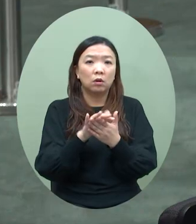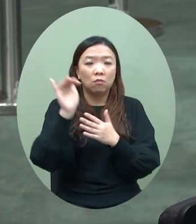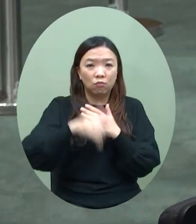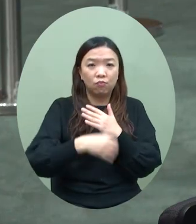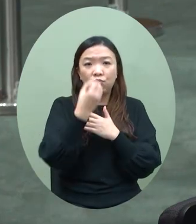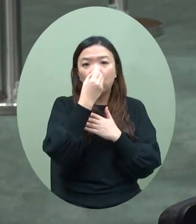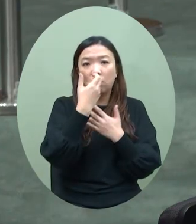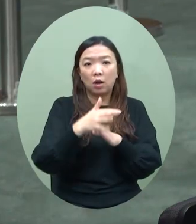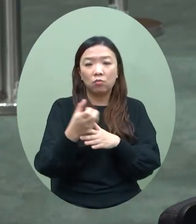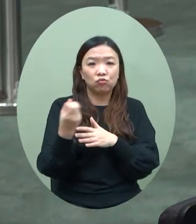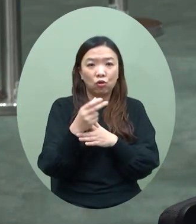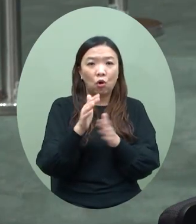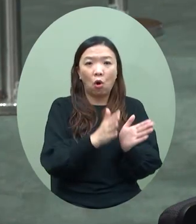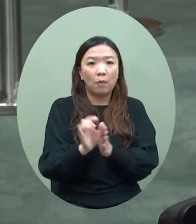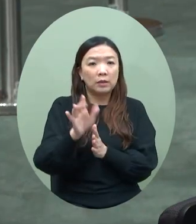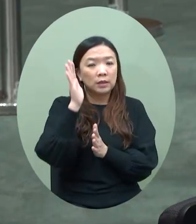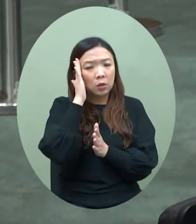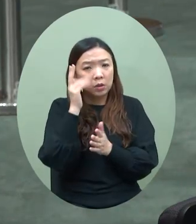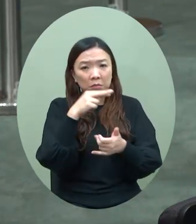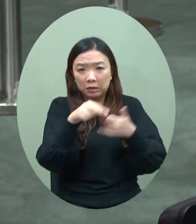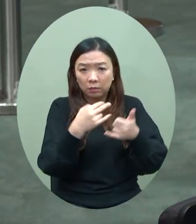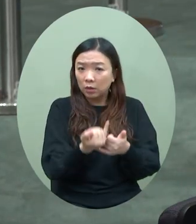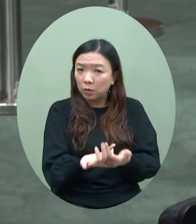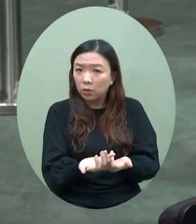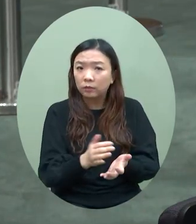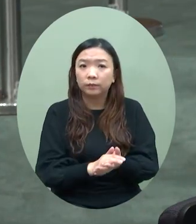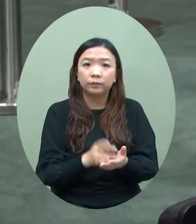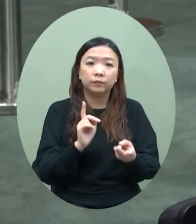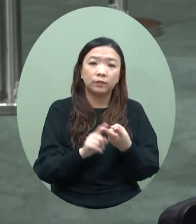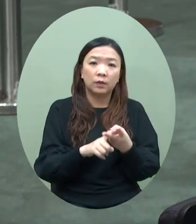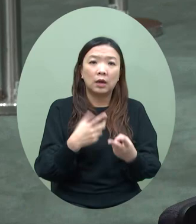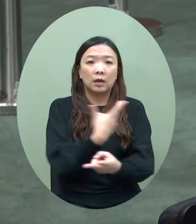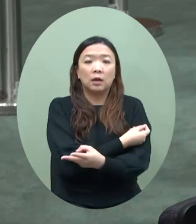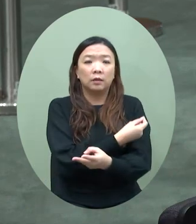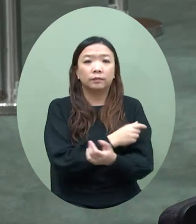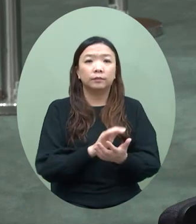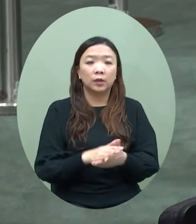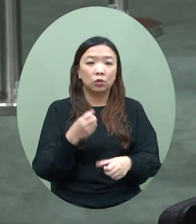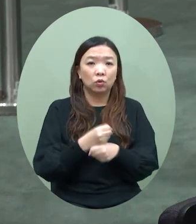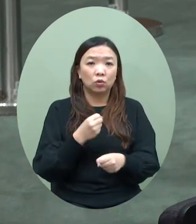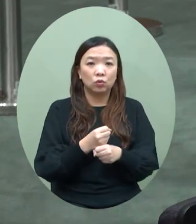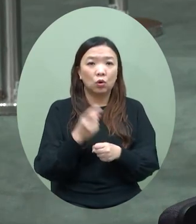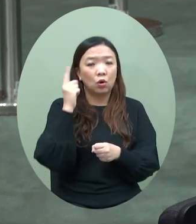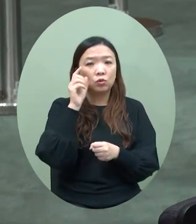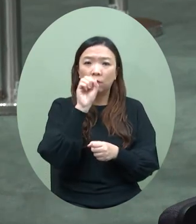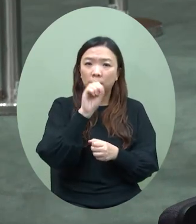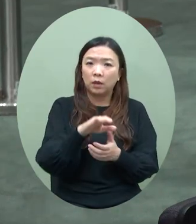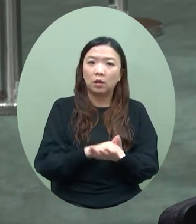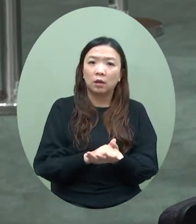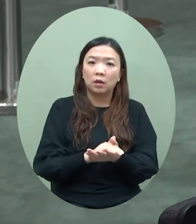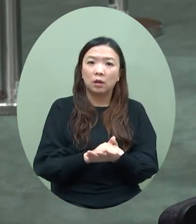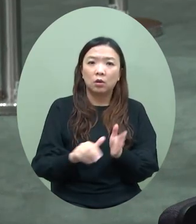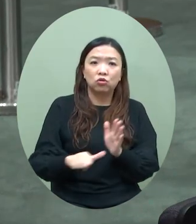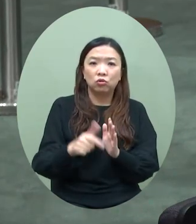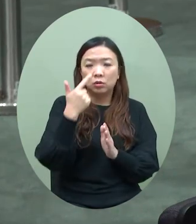話安排酒店檢疫，即係可能唔使檢疫咁樣？第二個咧喺疫苗注射嗰方面嘅工作咧，就想請教一下，即係有冇一個最新